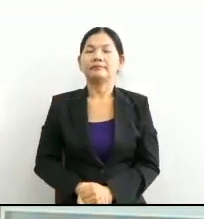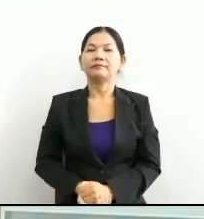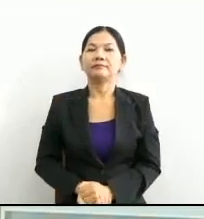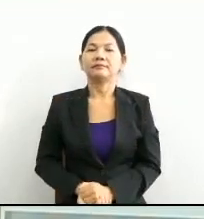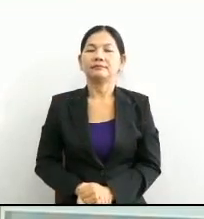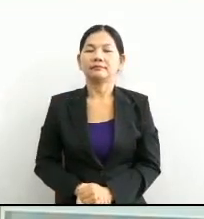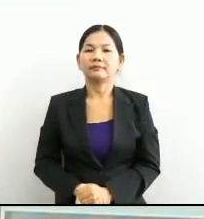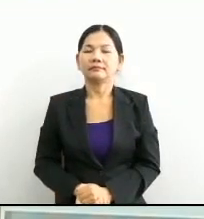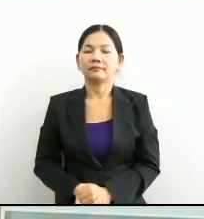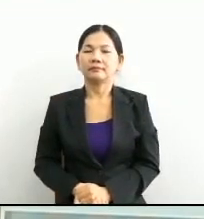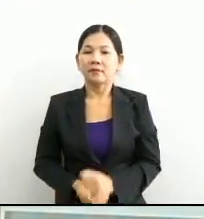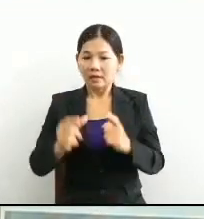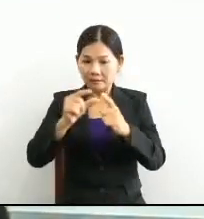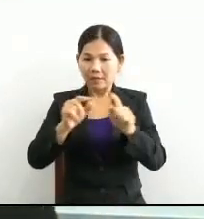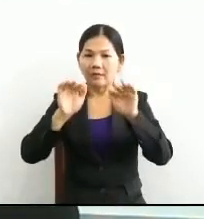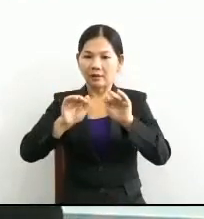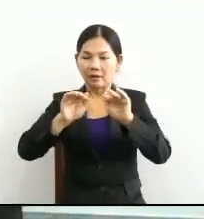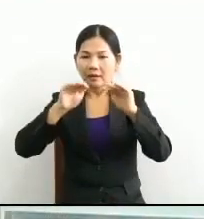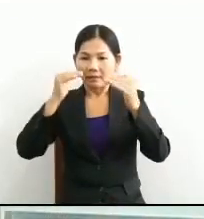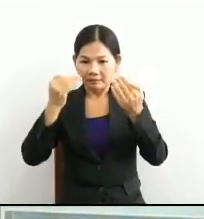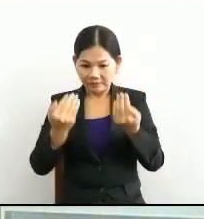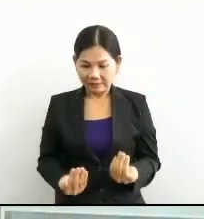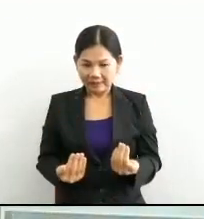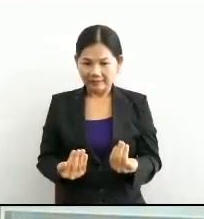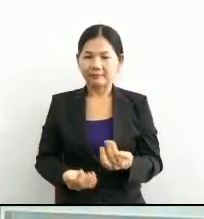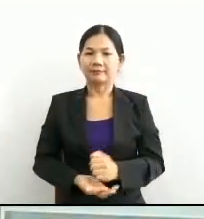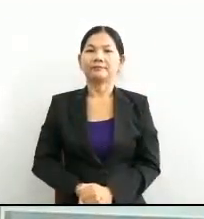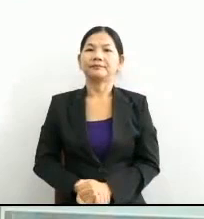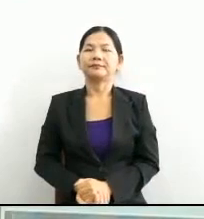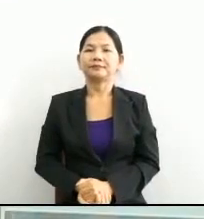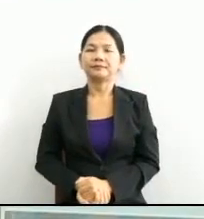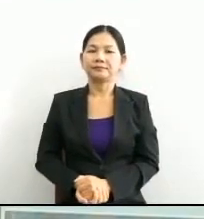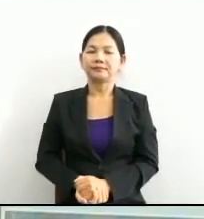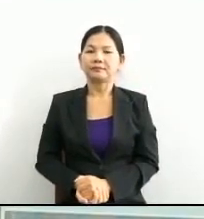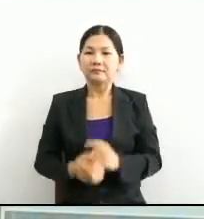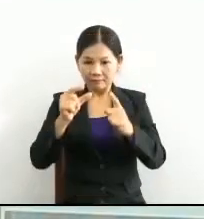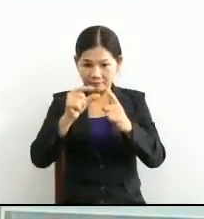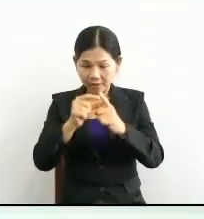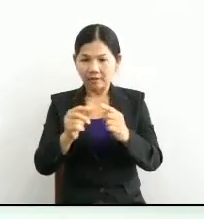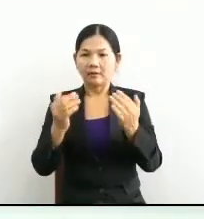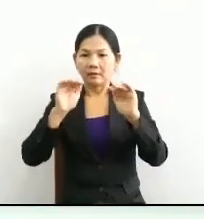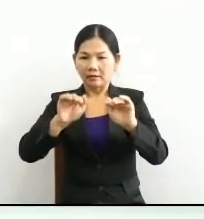khăn lên tết à và lấy yes sắp ra ca đi bị tặng áo kia nó con nhé